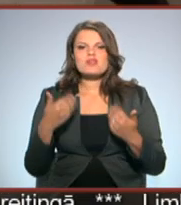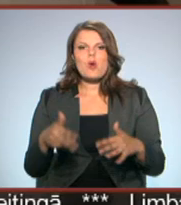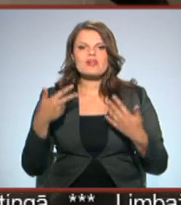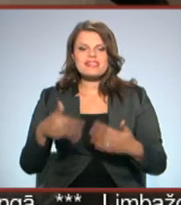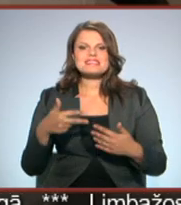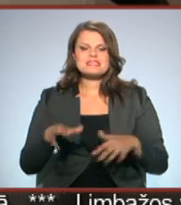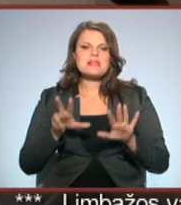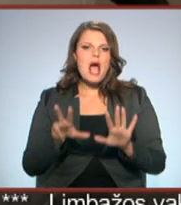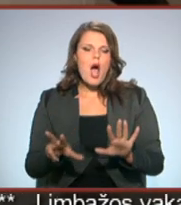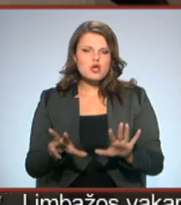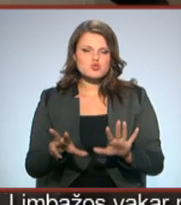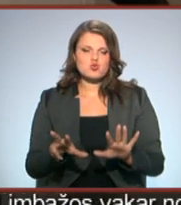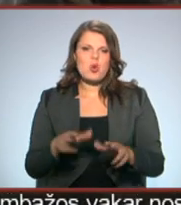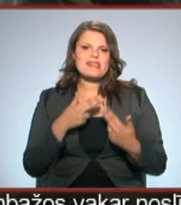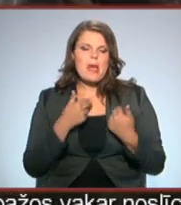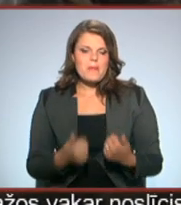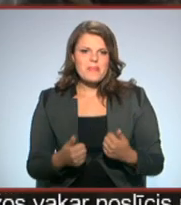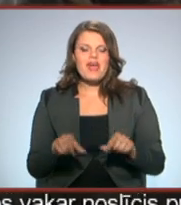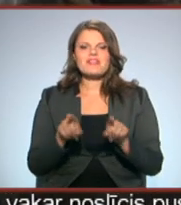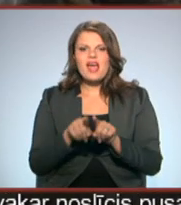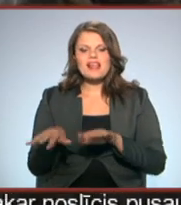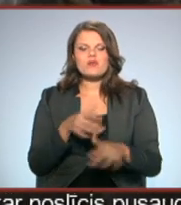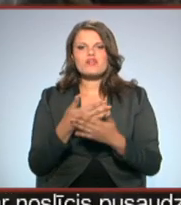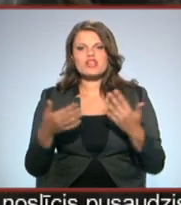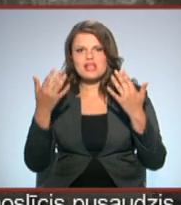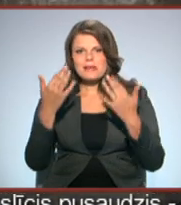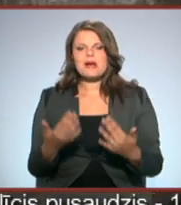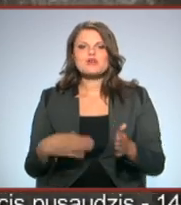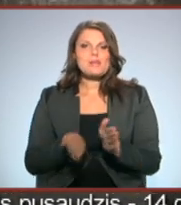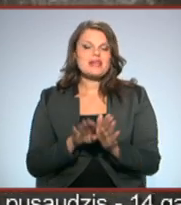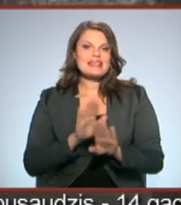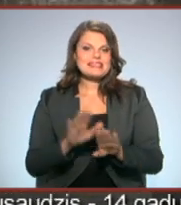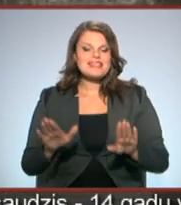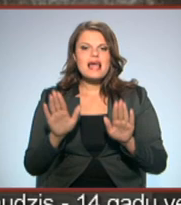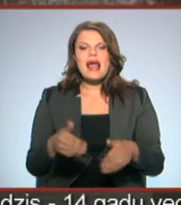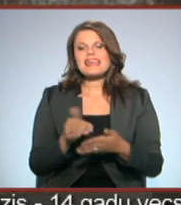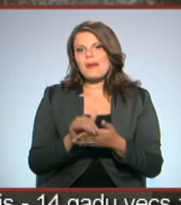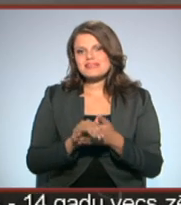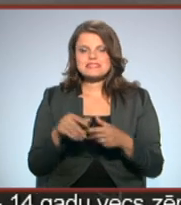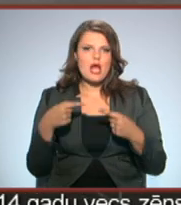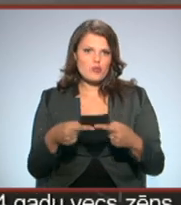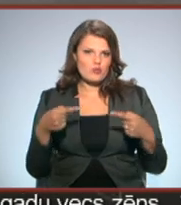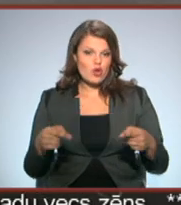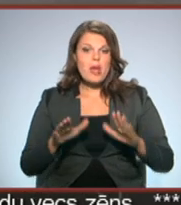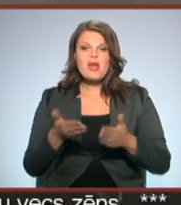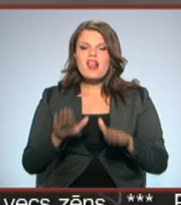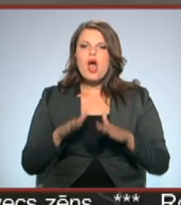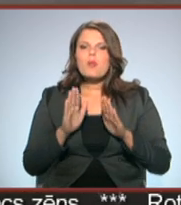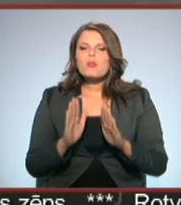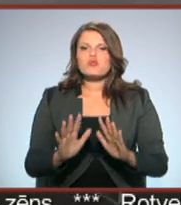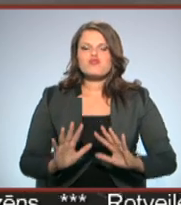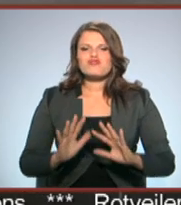biedri. Tāpat ar vienotu zīmolu rīkot dažādi pasākumi un būts izstādēs, lai iepazīstinātu ar produkciju. Tomēr, lai būtu